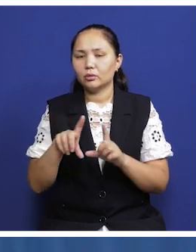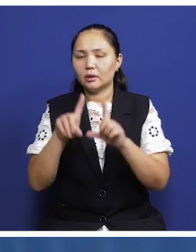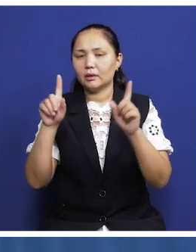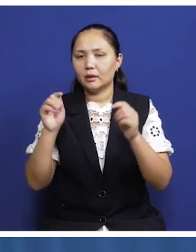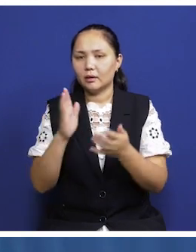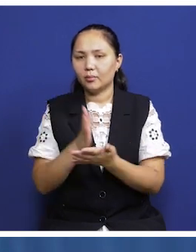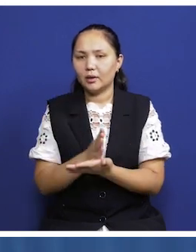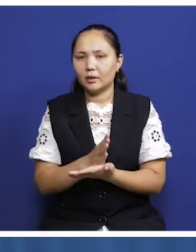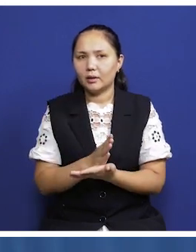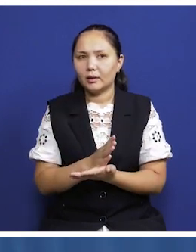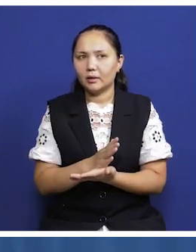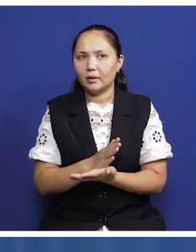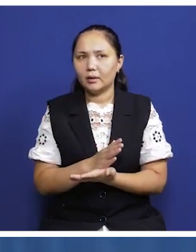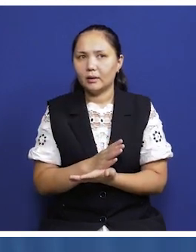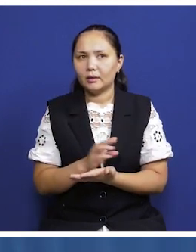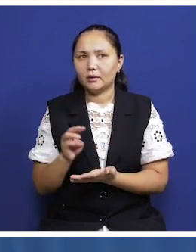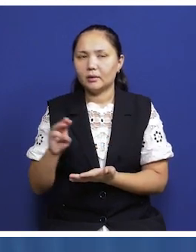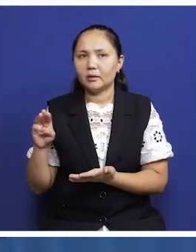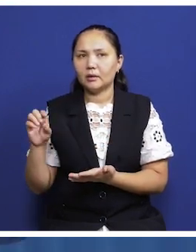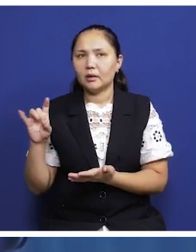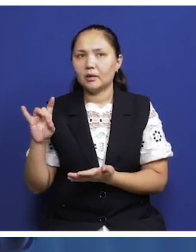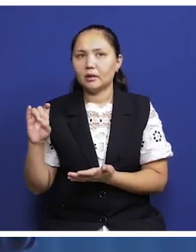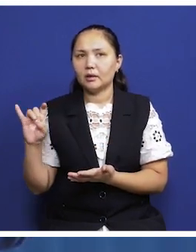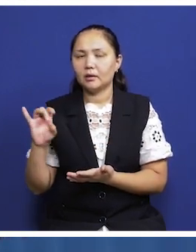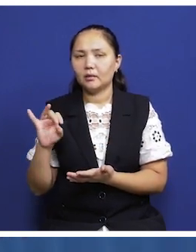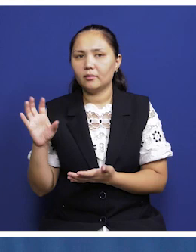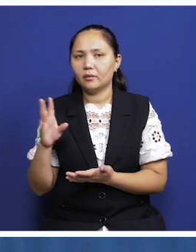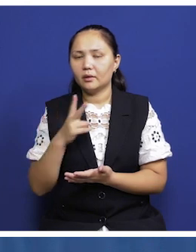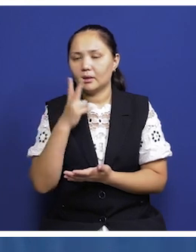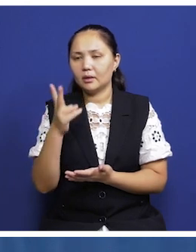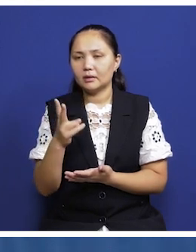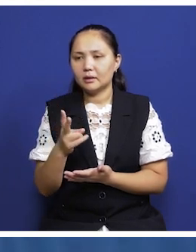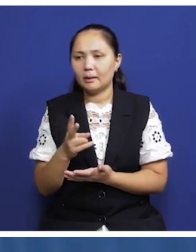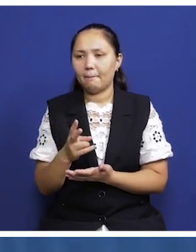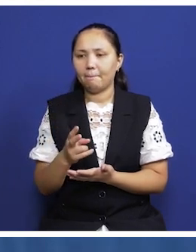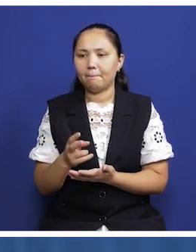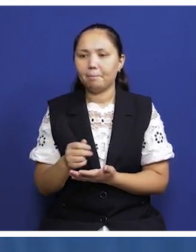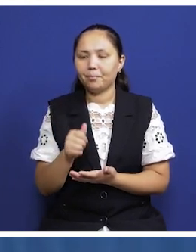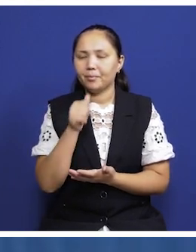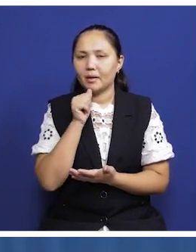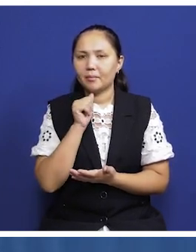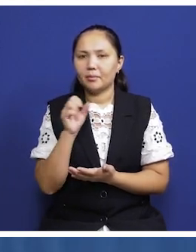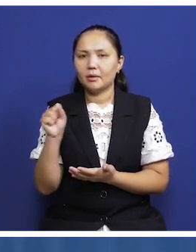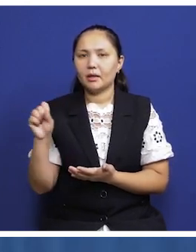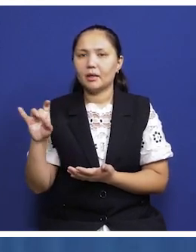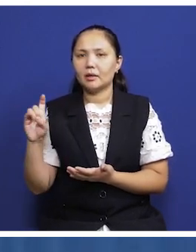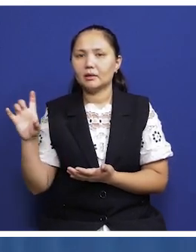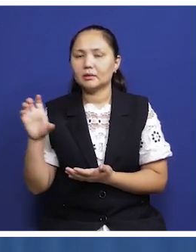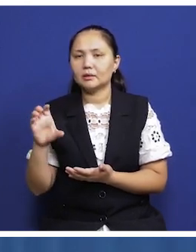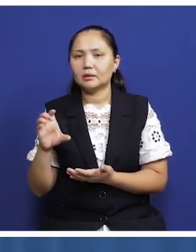аудандарда. Олардың тарифтерін қарайтын болсақ, мысалы үшін неде Арыста